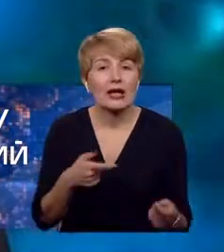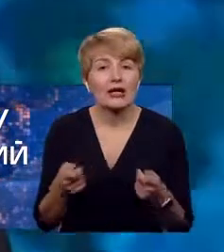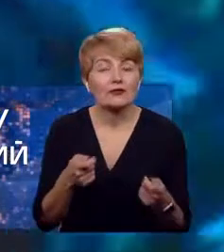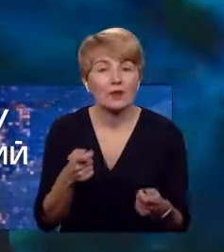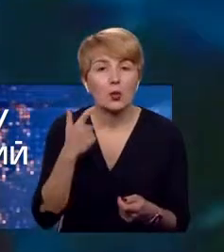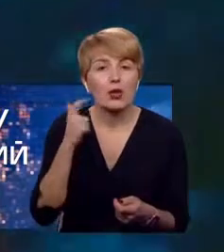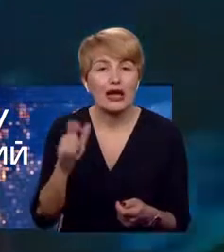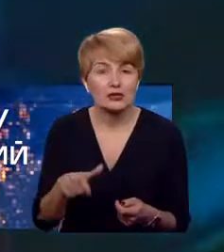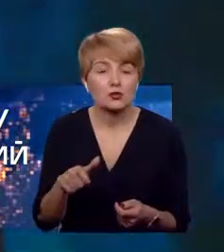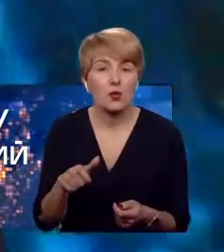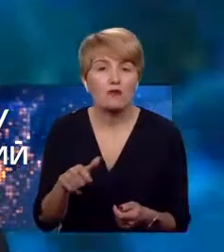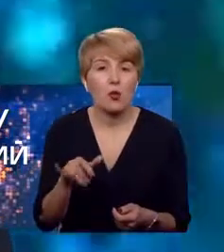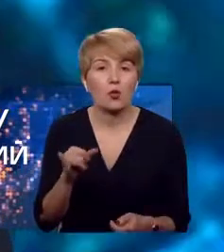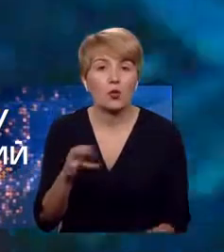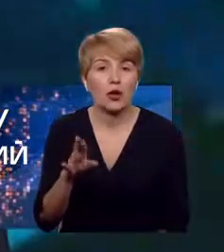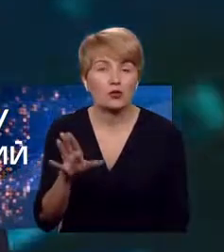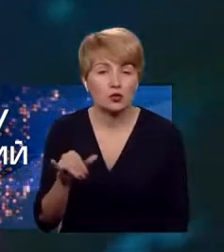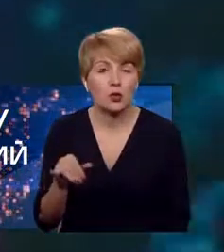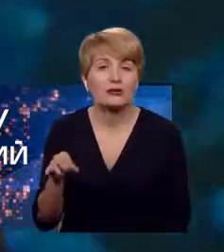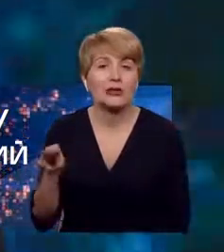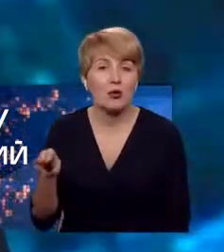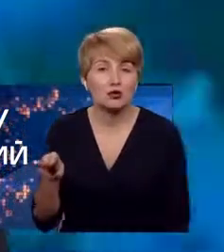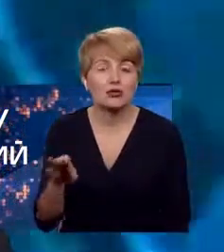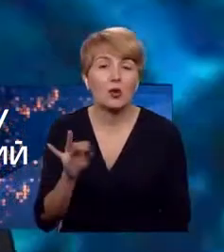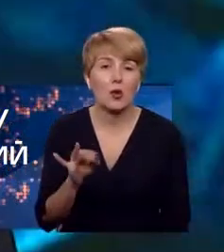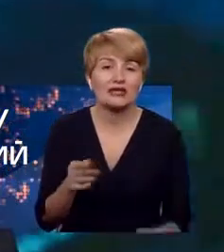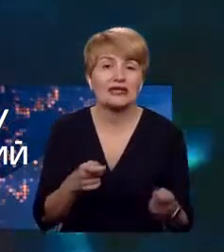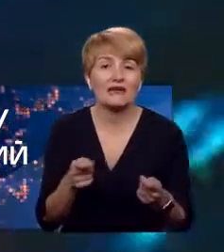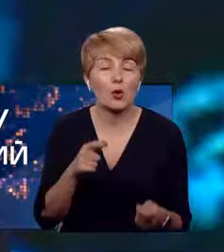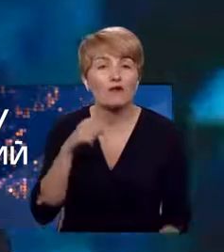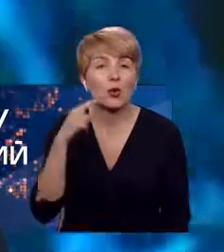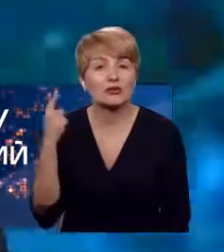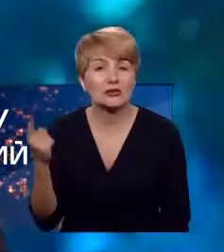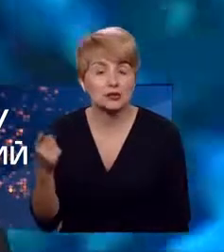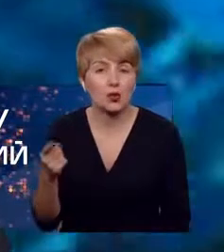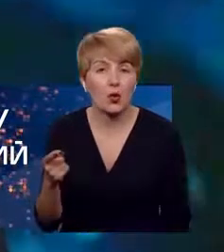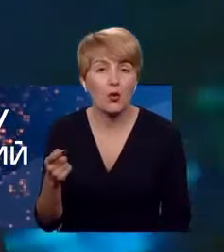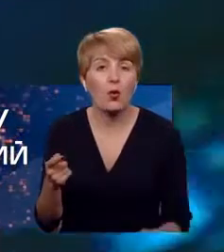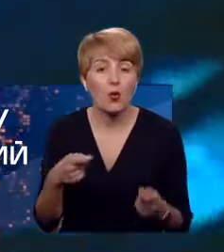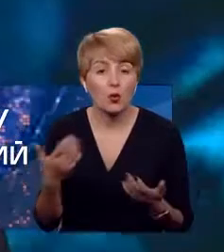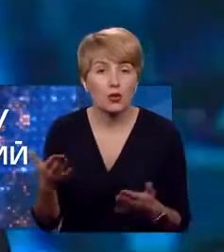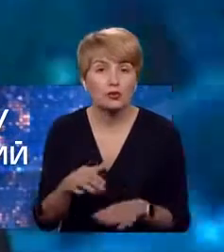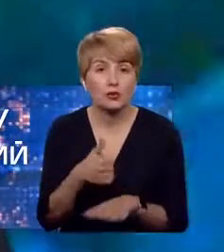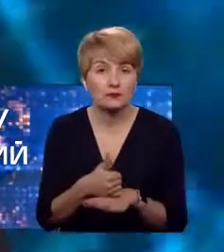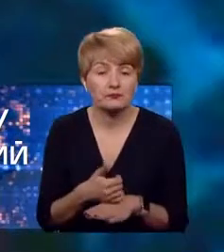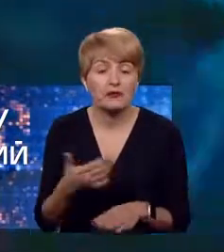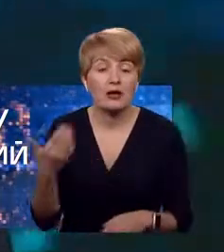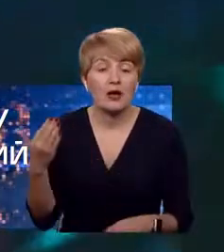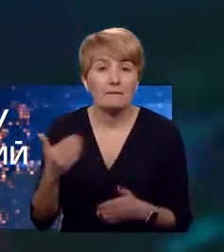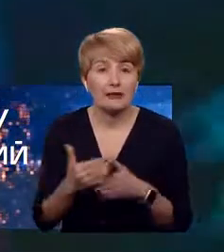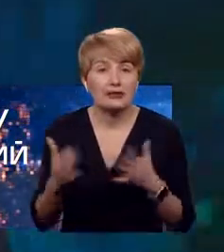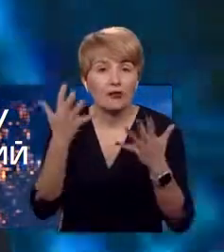українського уряду, пані Тимошенко, з керівником російського уряду, в якого була набагато більш сильна позиція, пізно